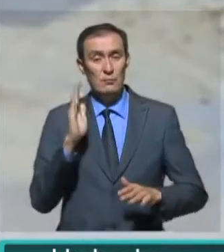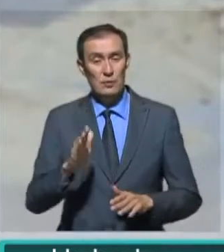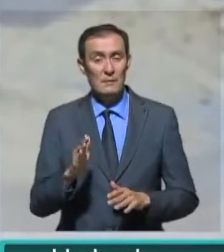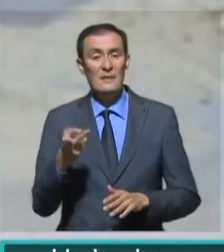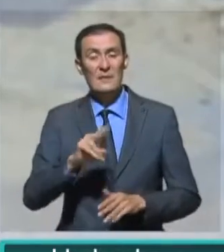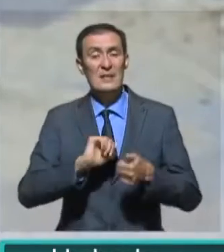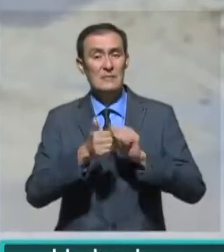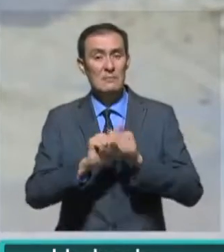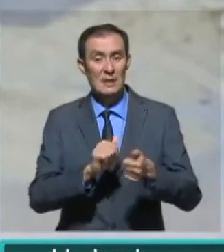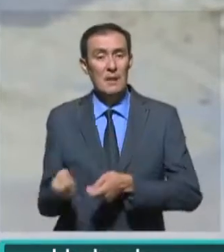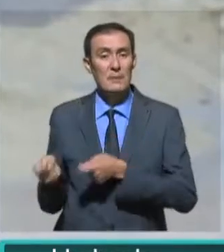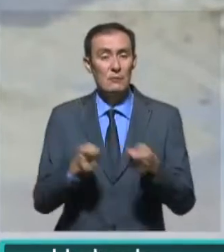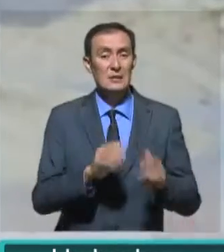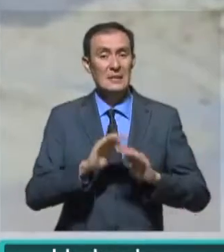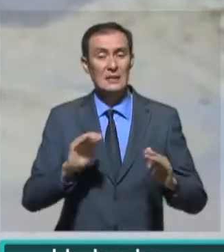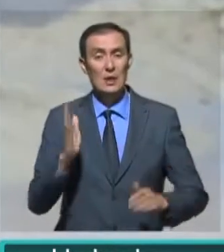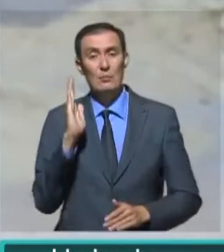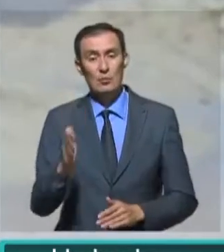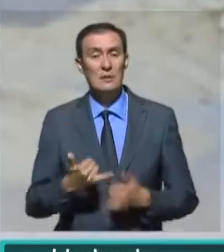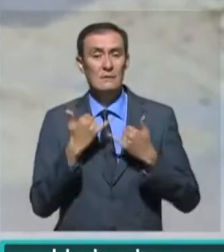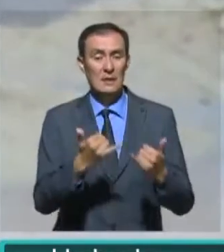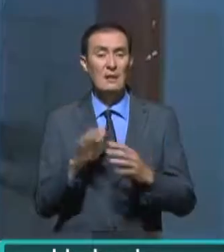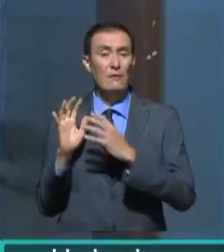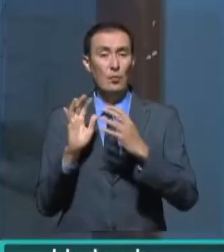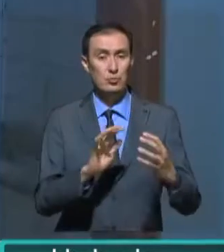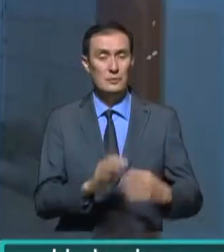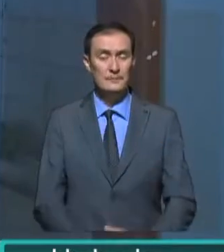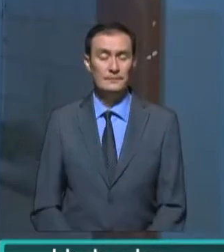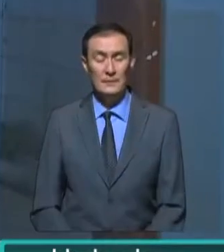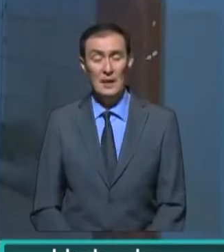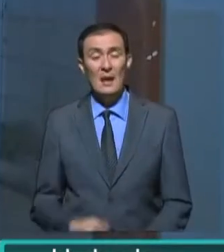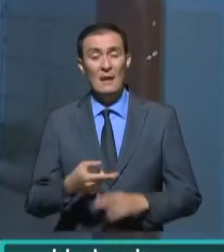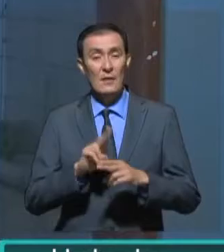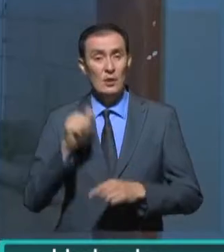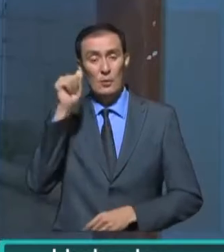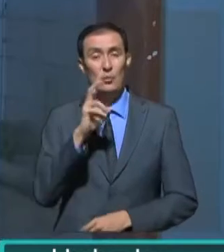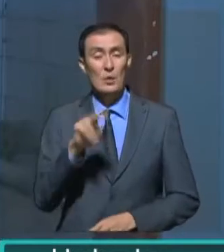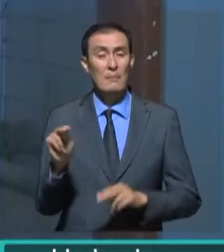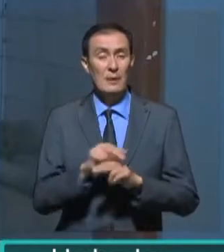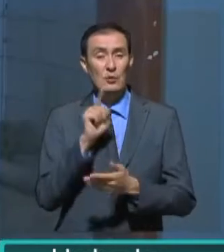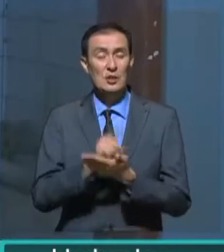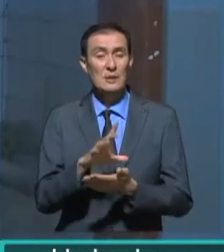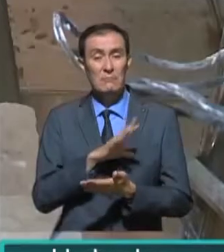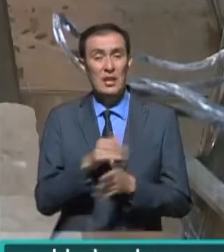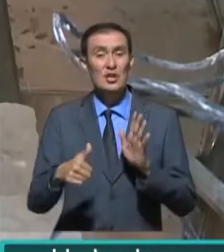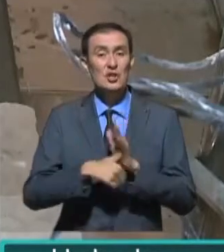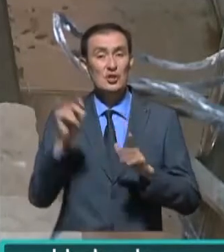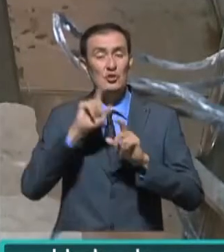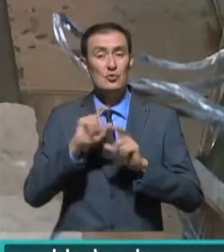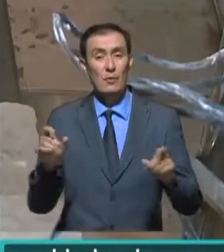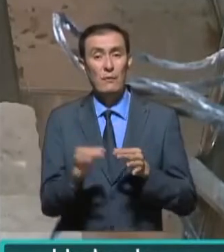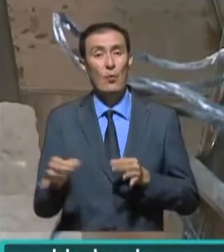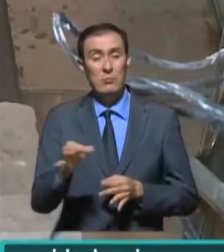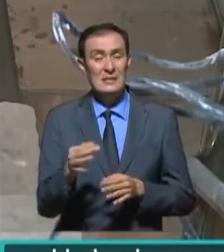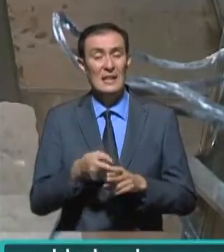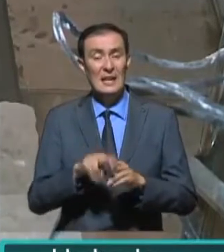в две смены. Для транспортировки детей будет выделен автобус. В целом в этом году капитальный ремонт должны были пройти 6 школ региона.